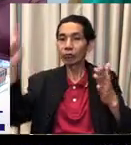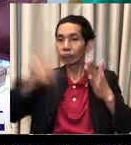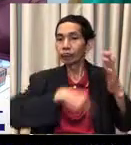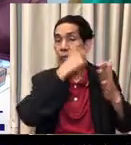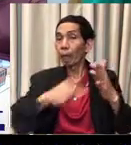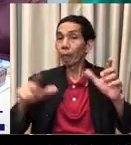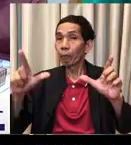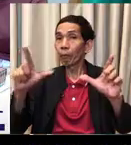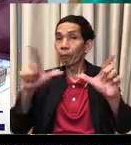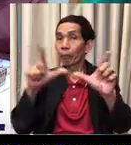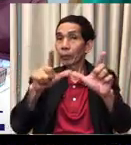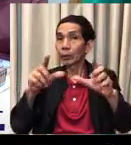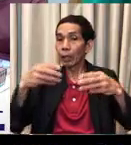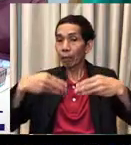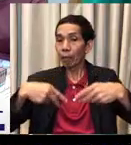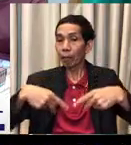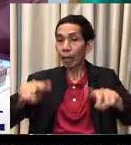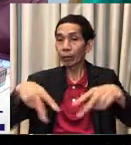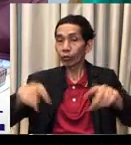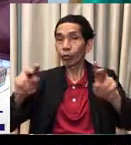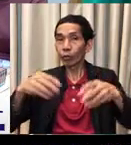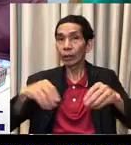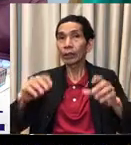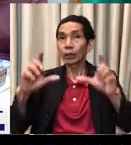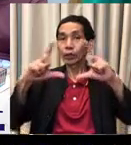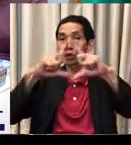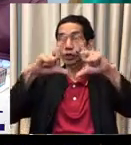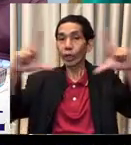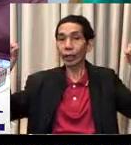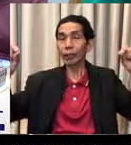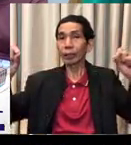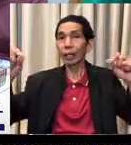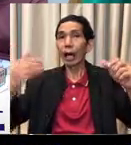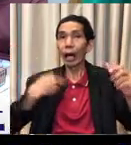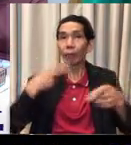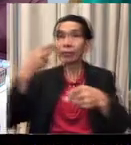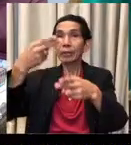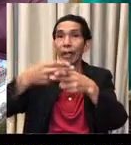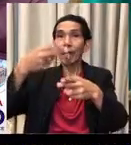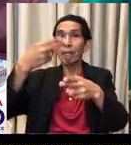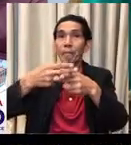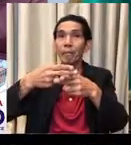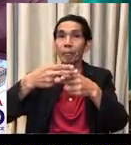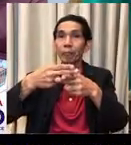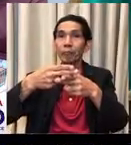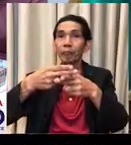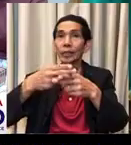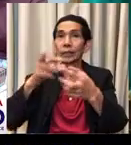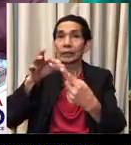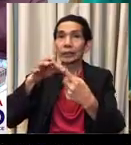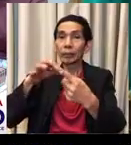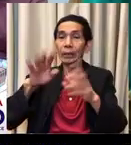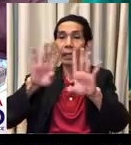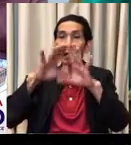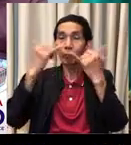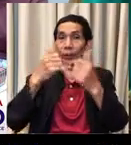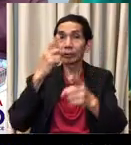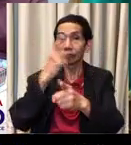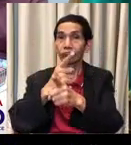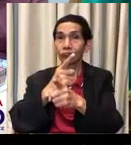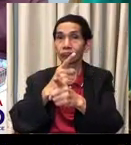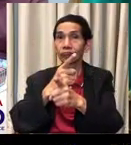mga vendor. Kasi yung cheque, may nakapangalan sa particular na kumpanya. Tama